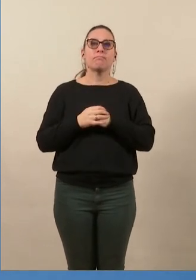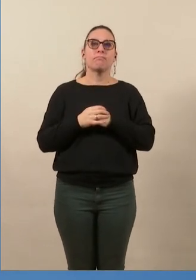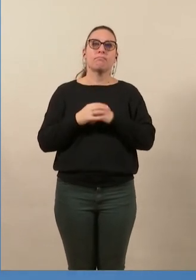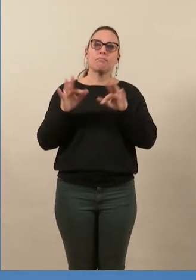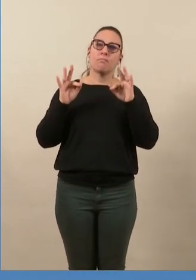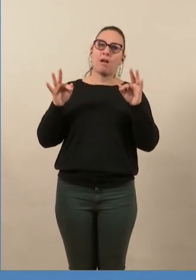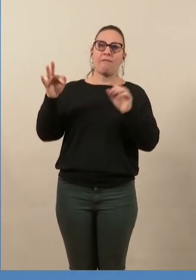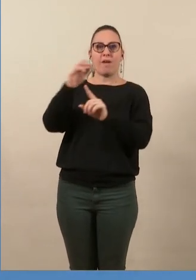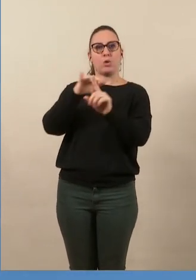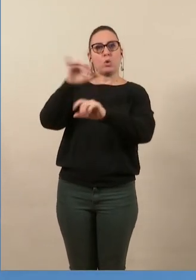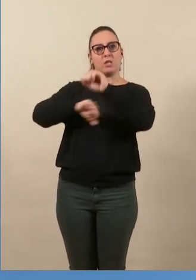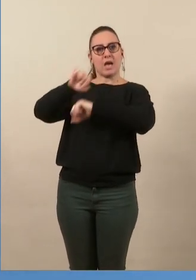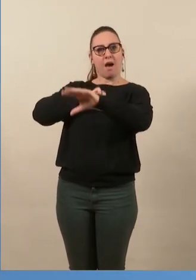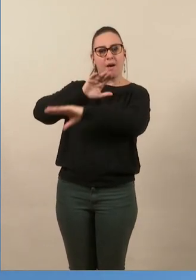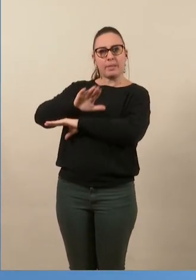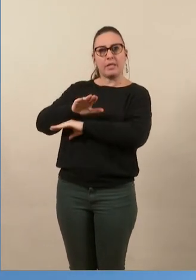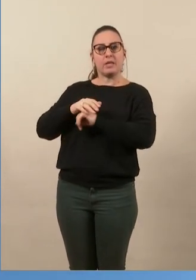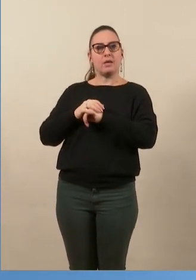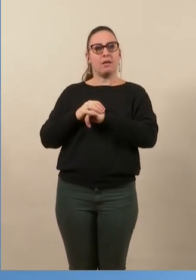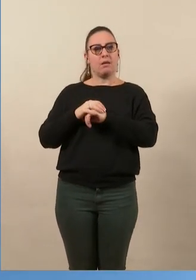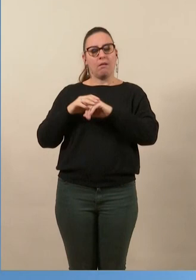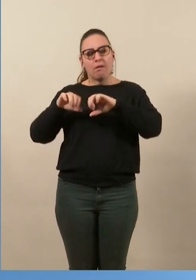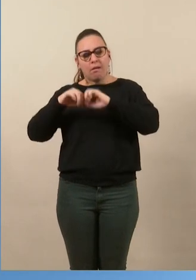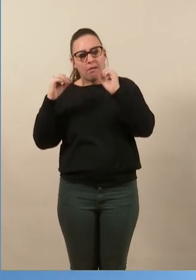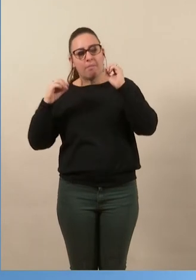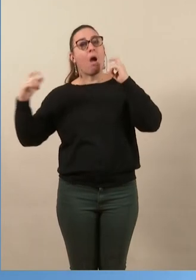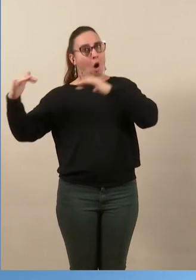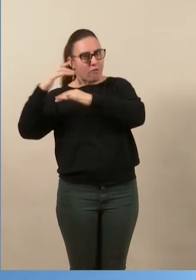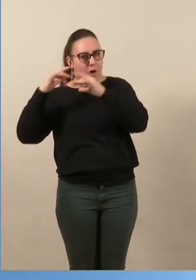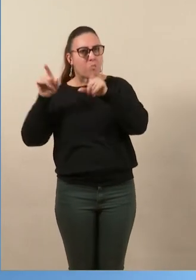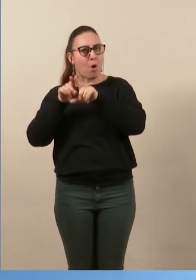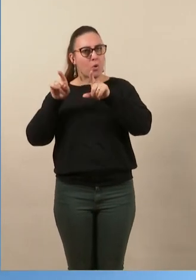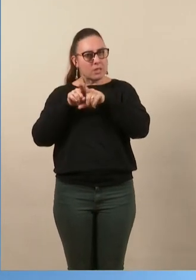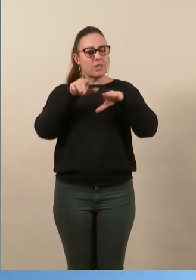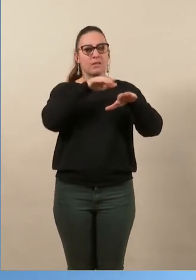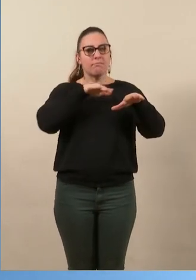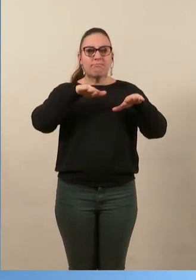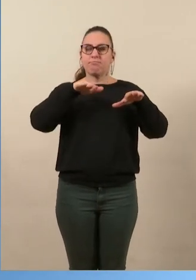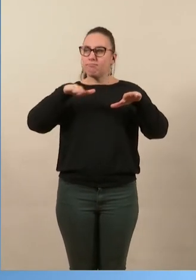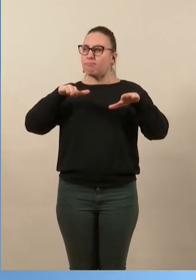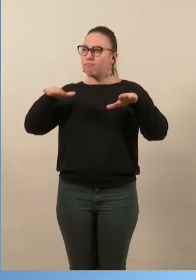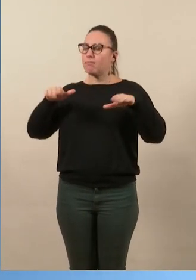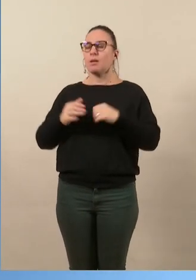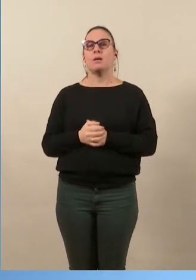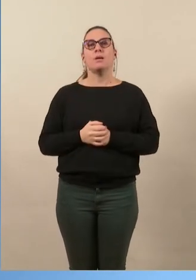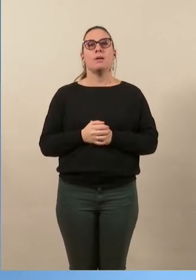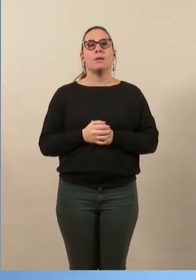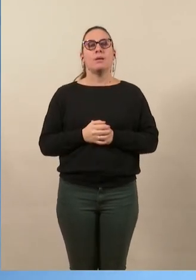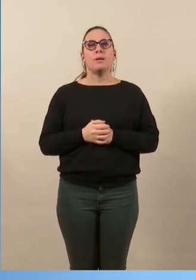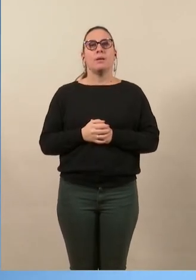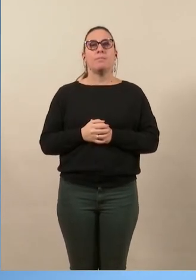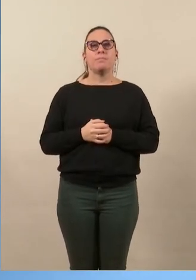sociétal plus exactement en terme environnemental aussi et j'ai cru comprendre qu'on avait